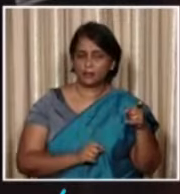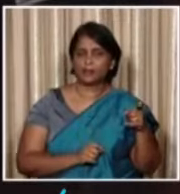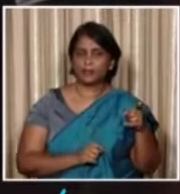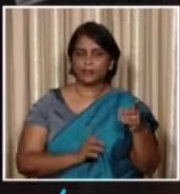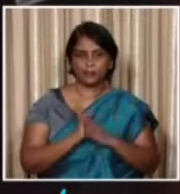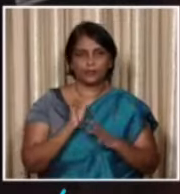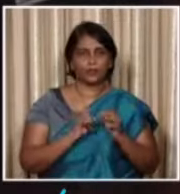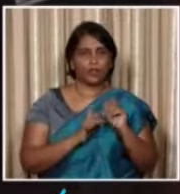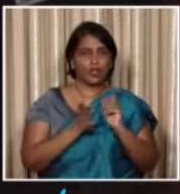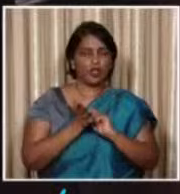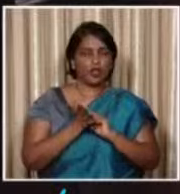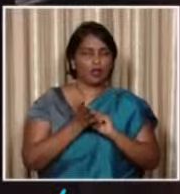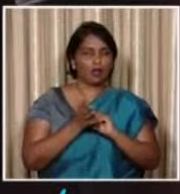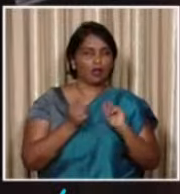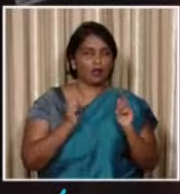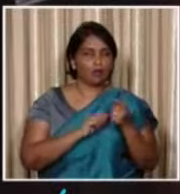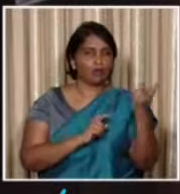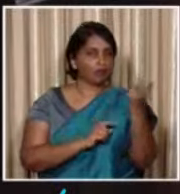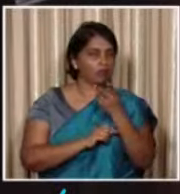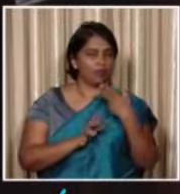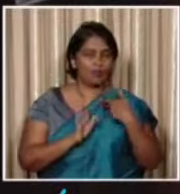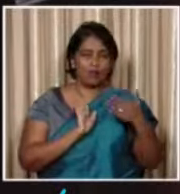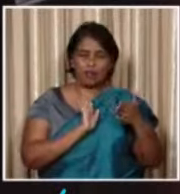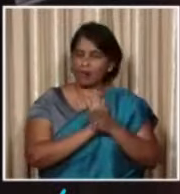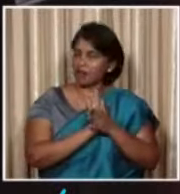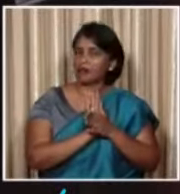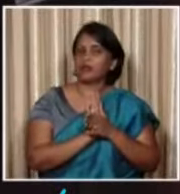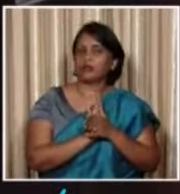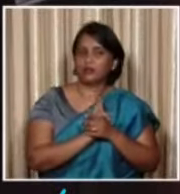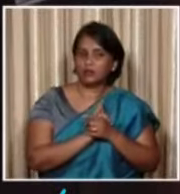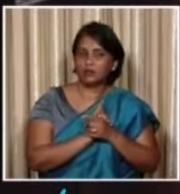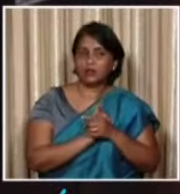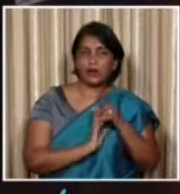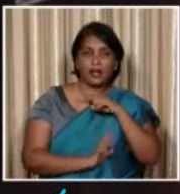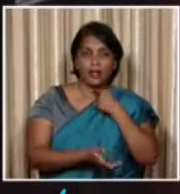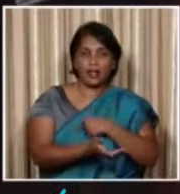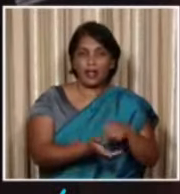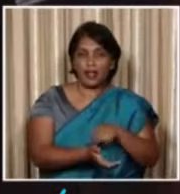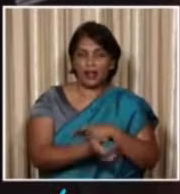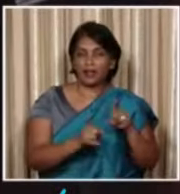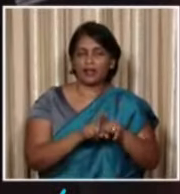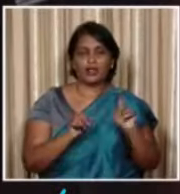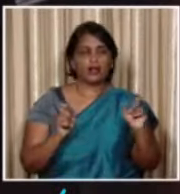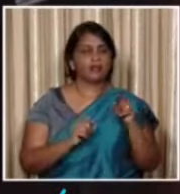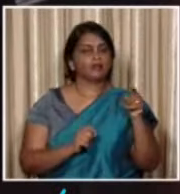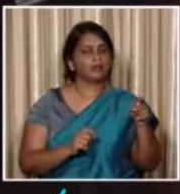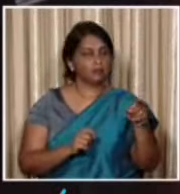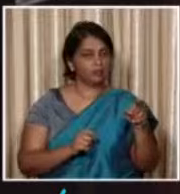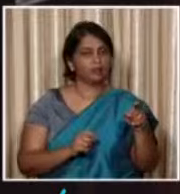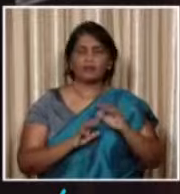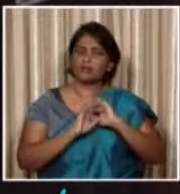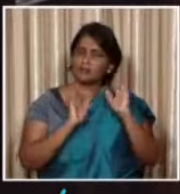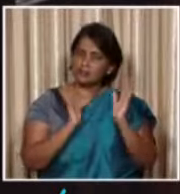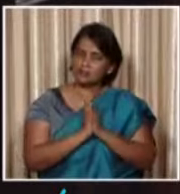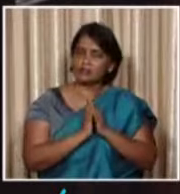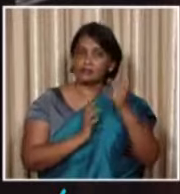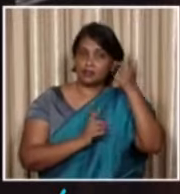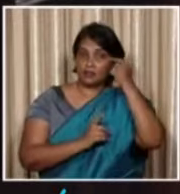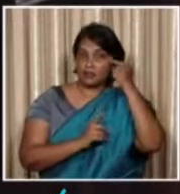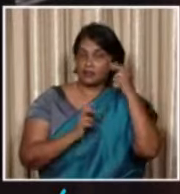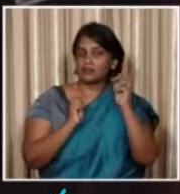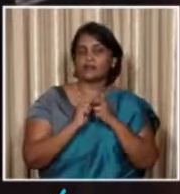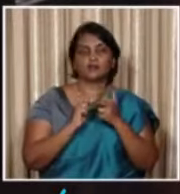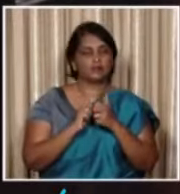කතාවරු මන්ත්‍රීතුමායි ලොතරැයි මණ්ඩලය අතර කියලා කිව්වොත් ළඟ ලේ ජාතිකම වගේ නැකමක් තියෙනවා. මේ ඔක්කොම තියෙන්නේ යටිහිතේ තියෙන